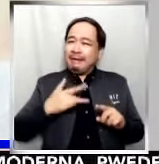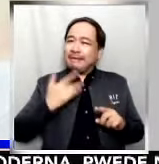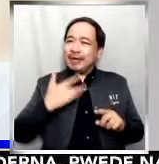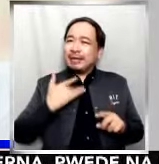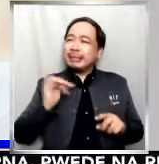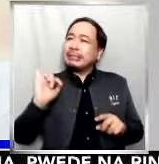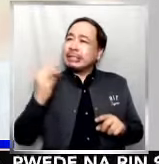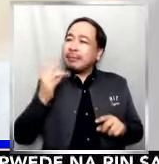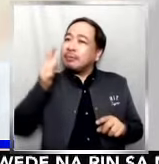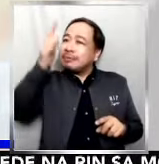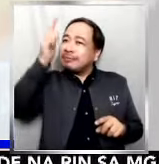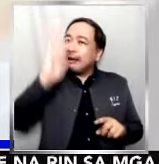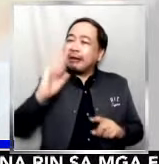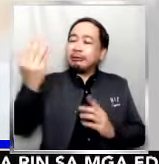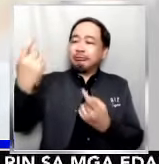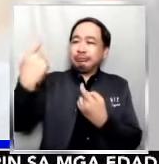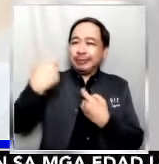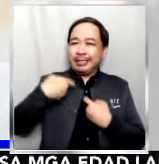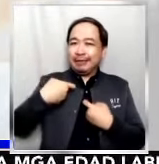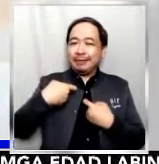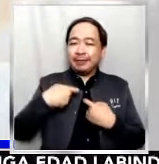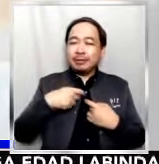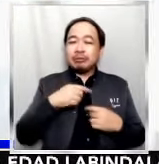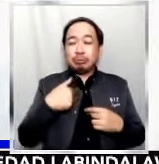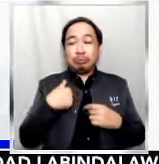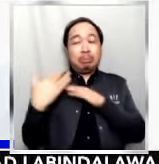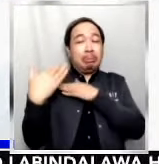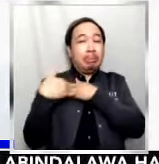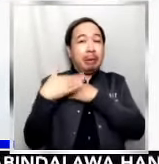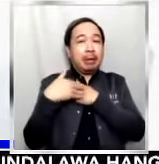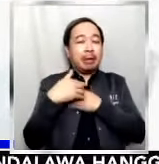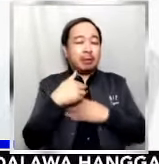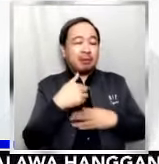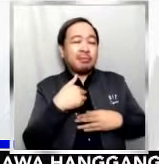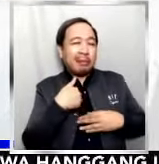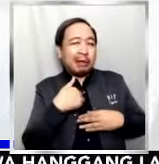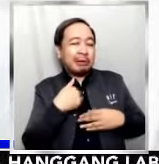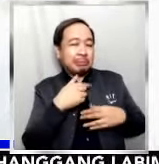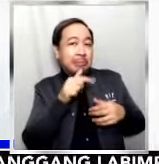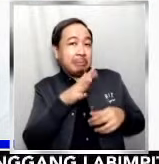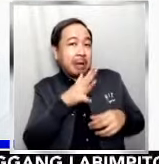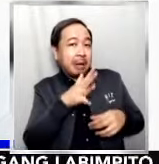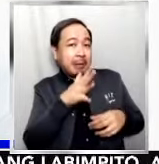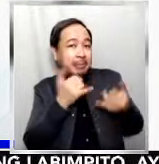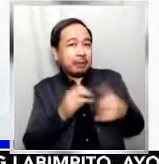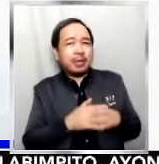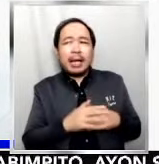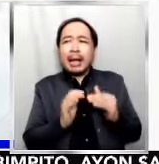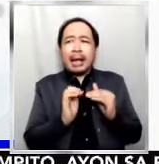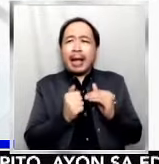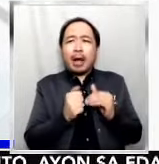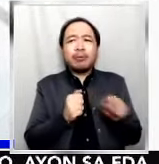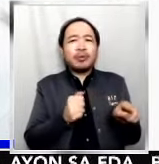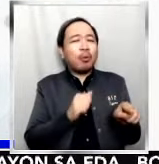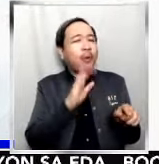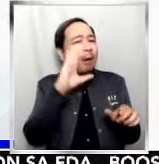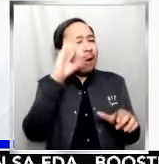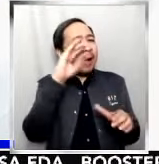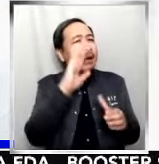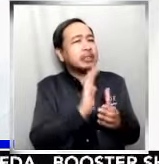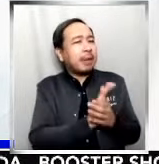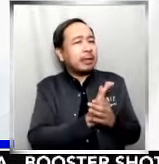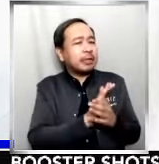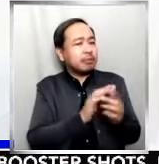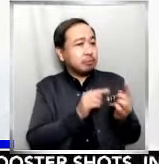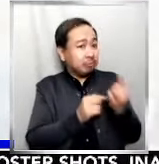okay, you're a mom now. Paanong arrangement ninyo ni Martin? Like parang solo siya sa bahay?